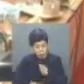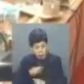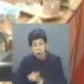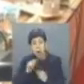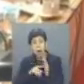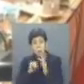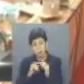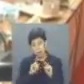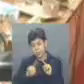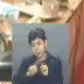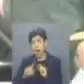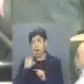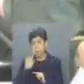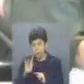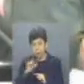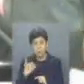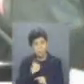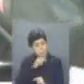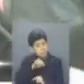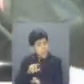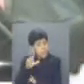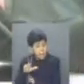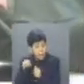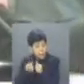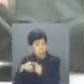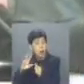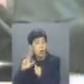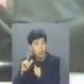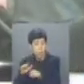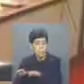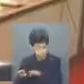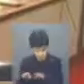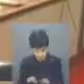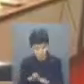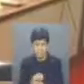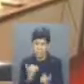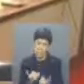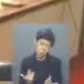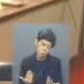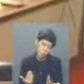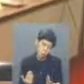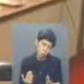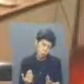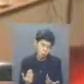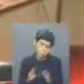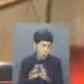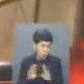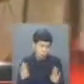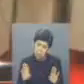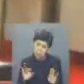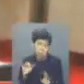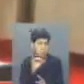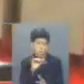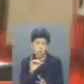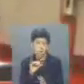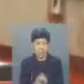ว8แห่งและยังมีอีก3แห่งในอำเภอปากช่องที่มีความพร้อมแต่จนถึงขณะนี้ยังไม่สามารถเปิดรับจำนำได้ค่ะเ